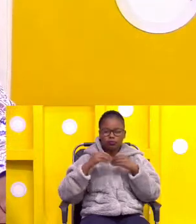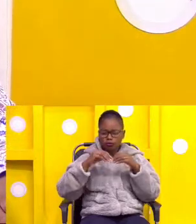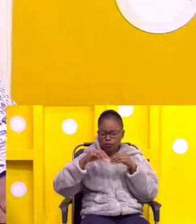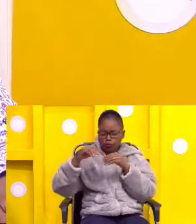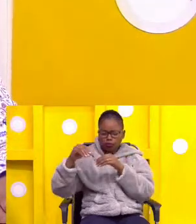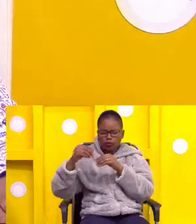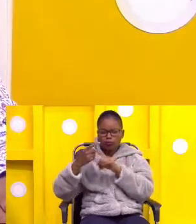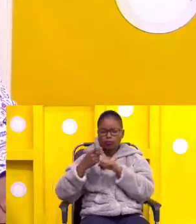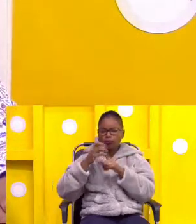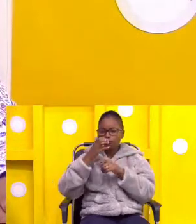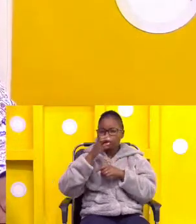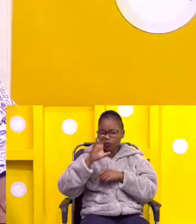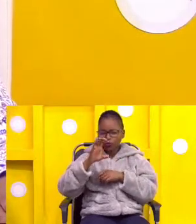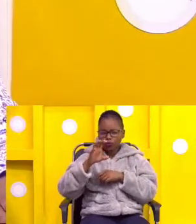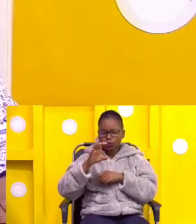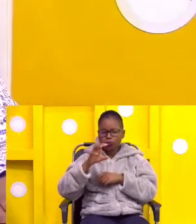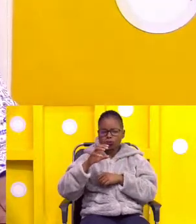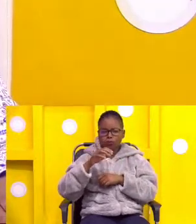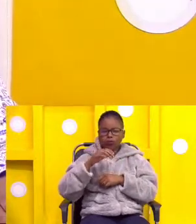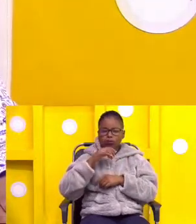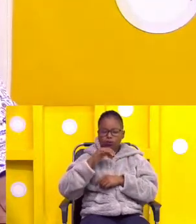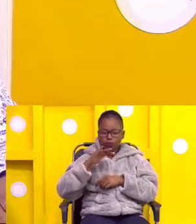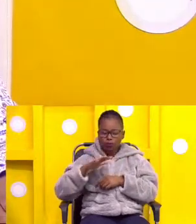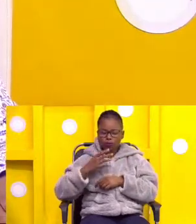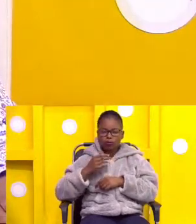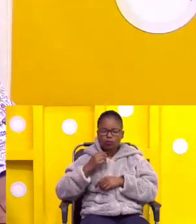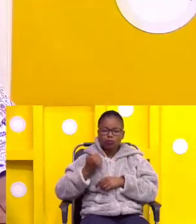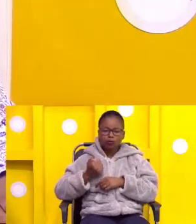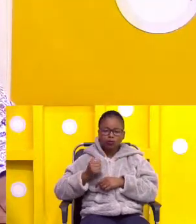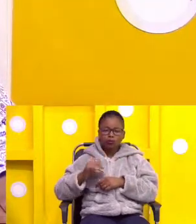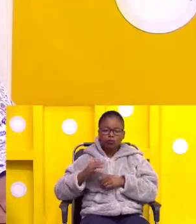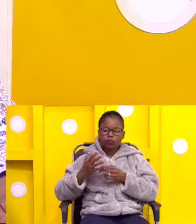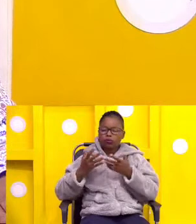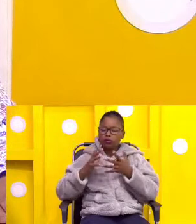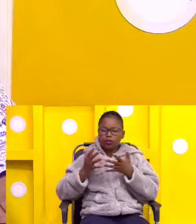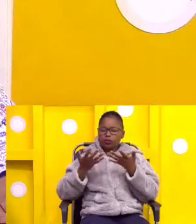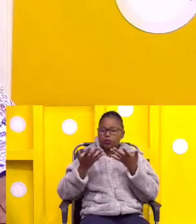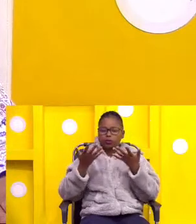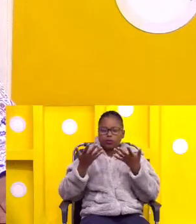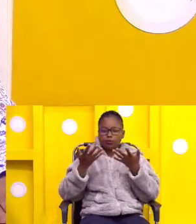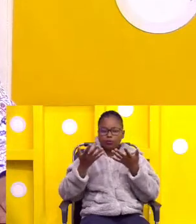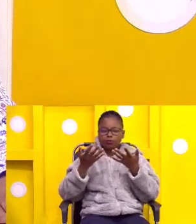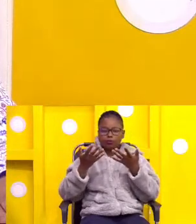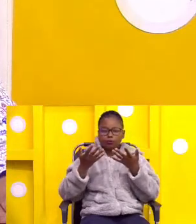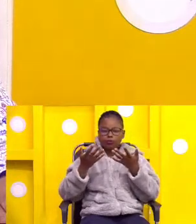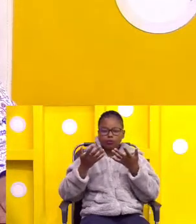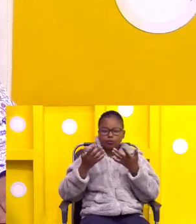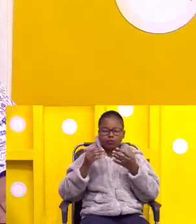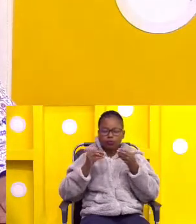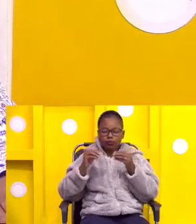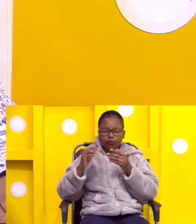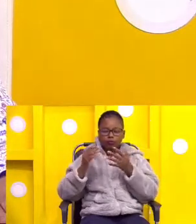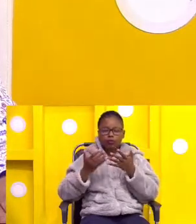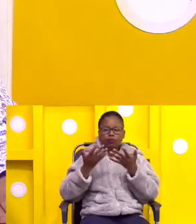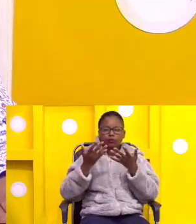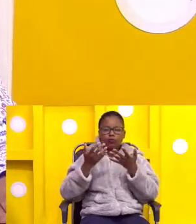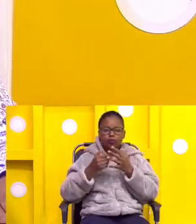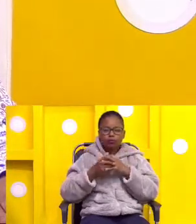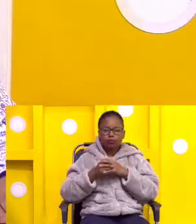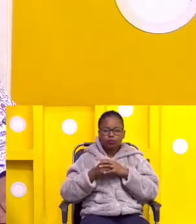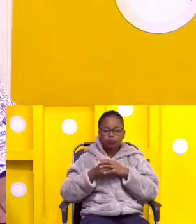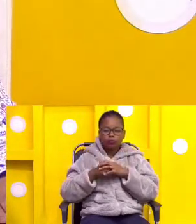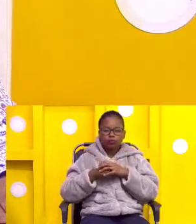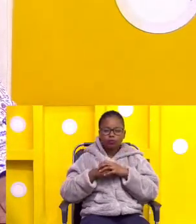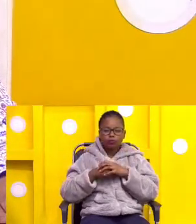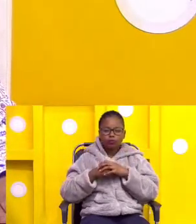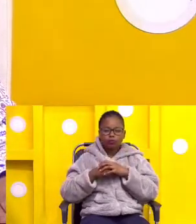kĩa Ngai ariũ na arĩ a ithe witũ tũkuma atĩa kĩoho-inĩ gĩkĩ kĩa Ngai ndaririe na andũ